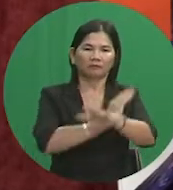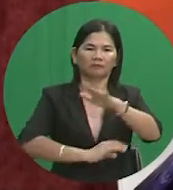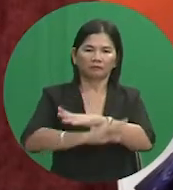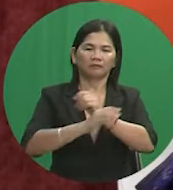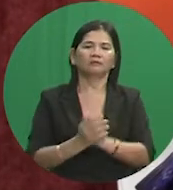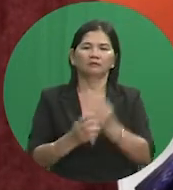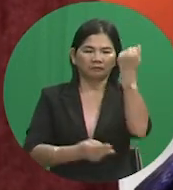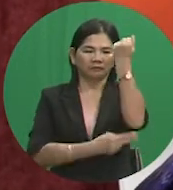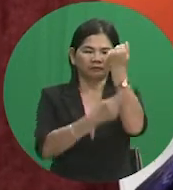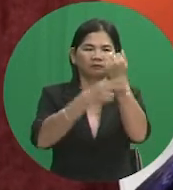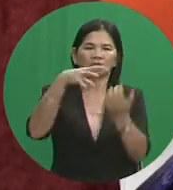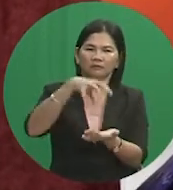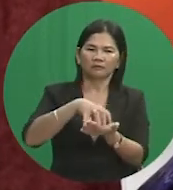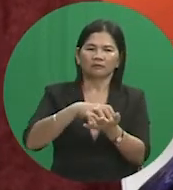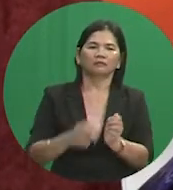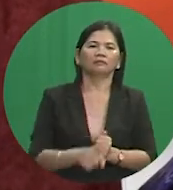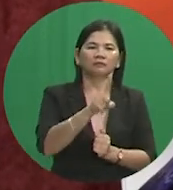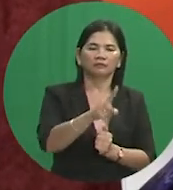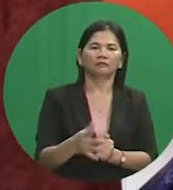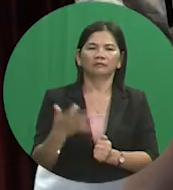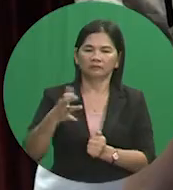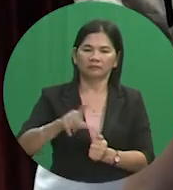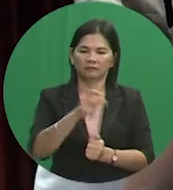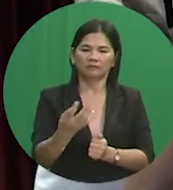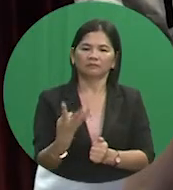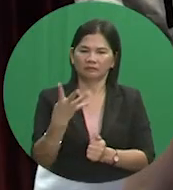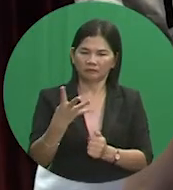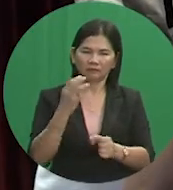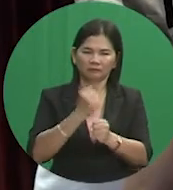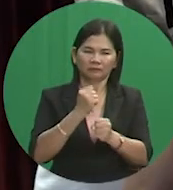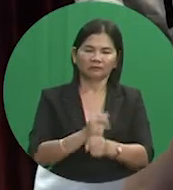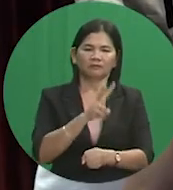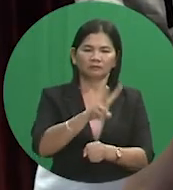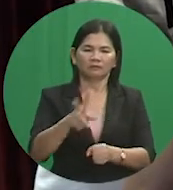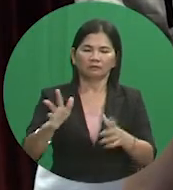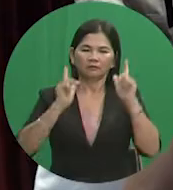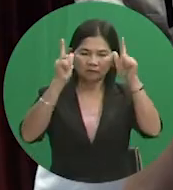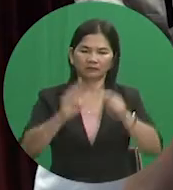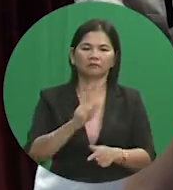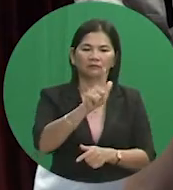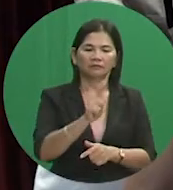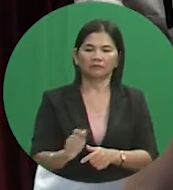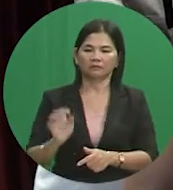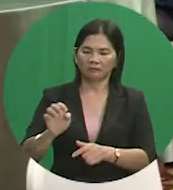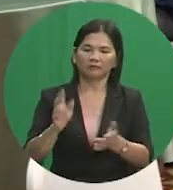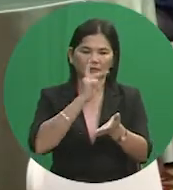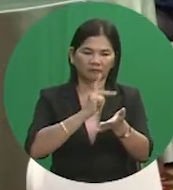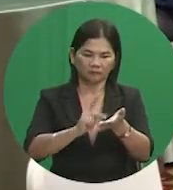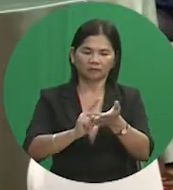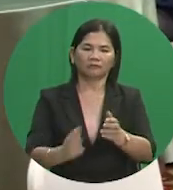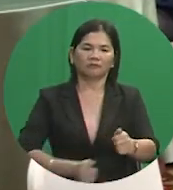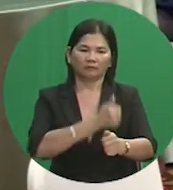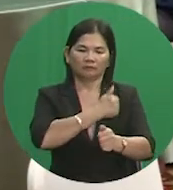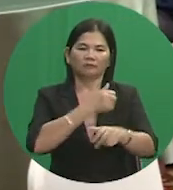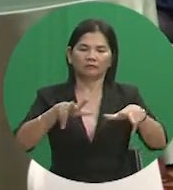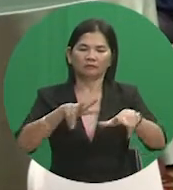ในสันทากีพนมเปิ้ลไงที่ดับรำใบไข่เมษาชั่นน้ำปีปอนมาภัยปี แอดดอมไอมจันแมกรารถเลขาธิการกระทรวง